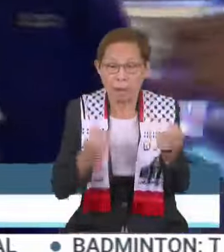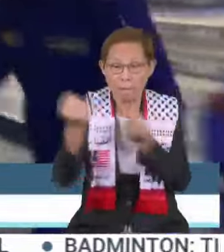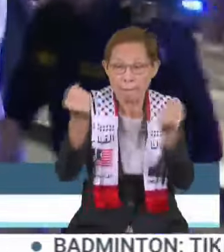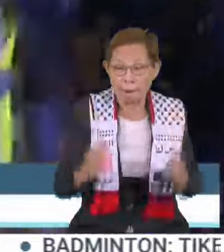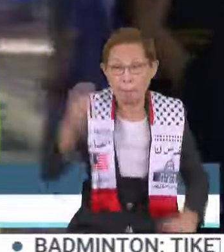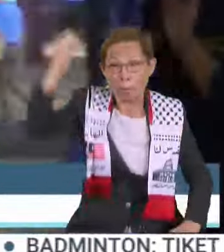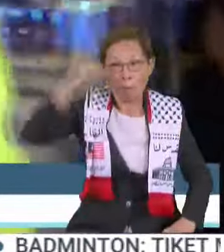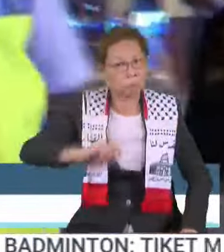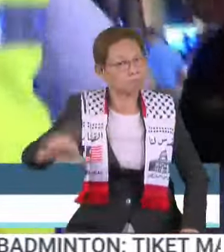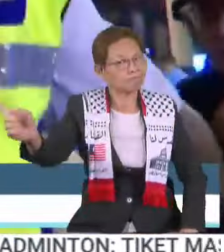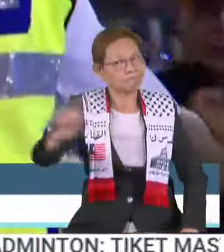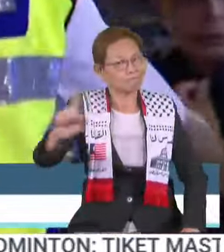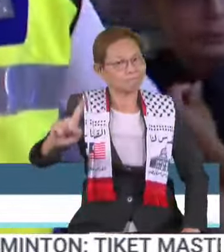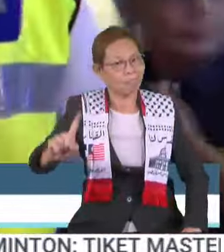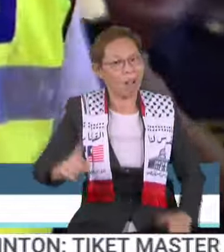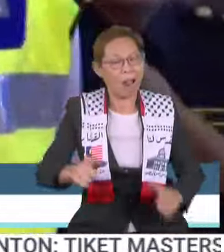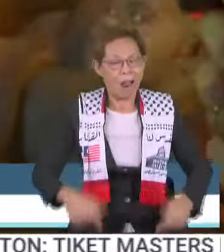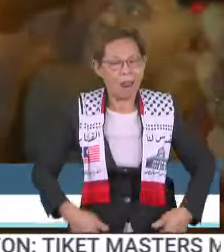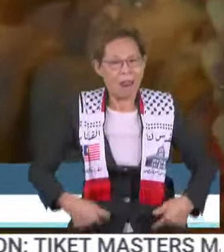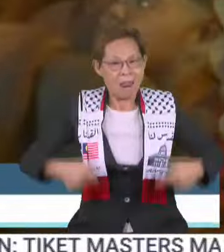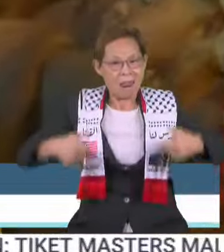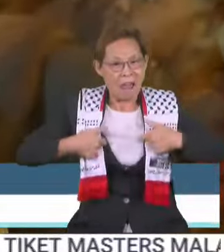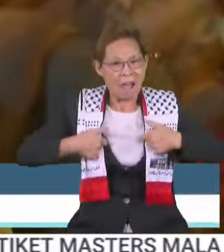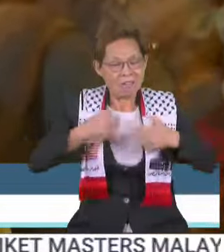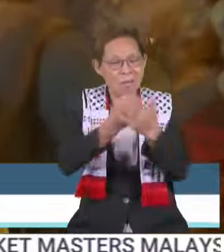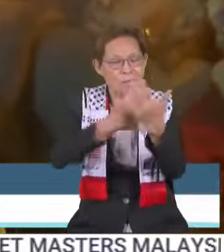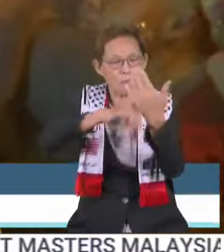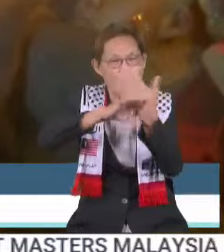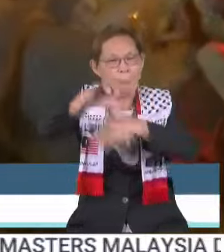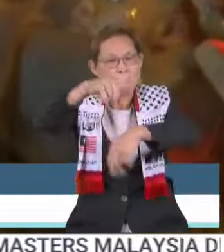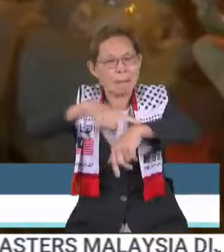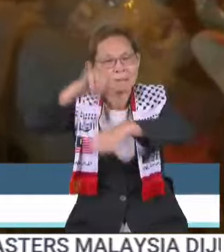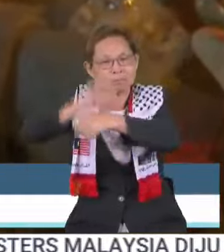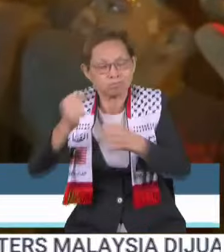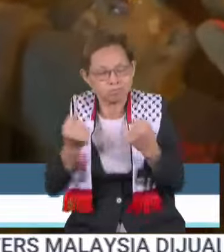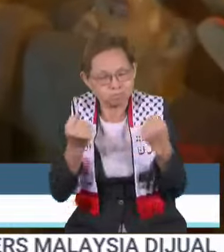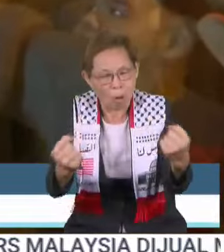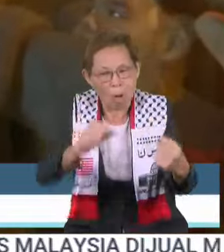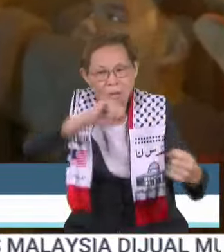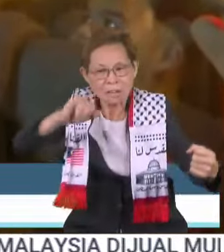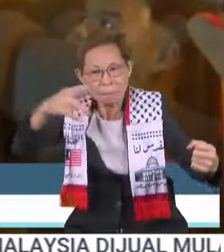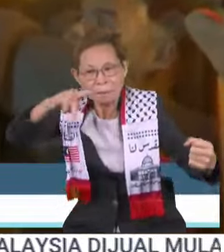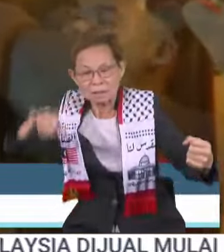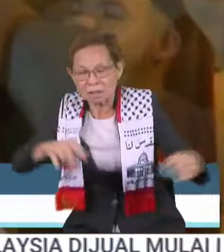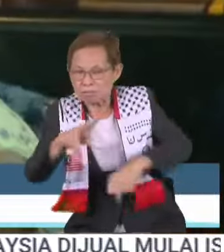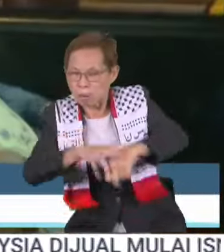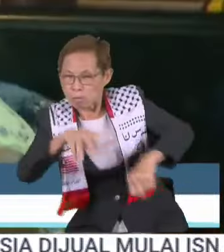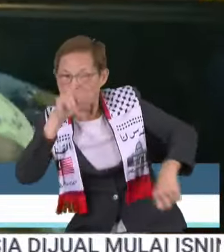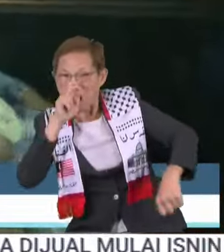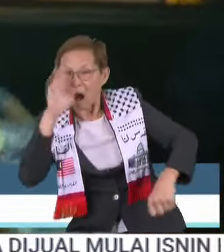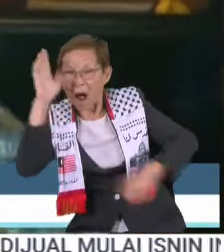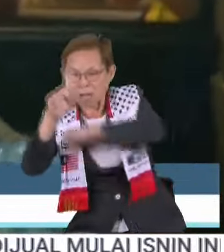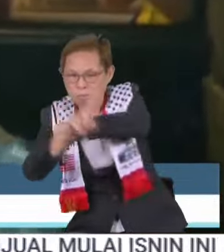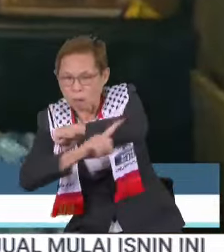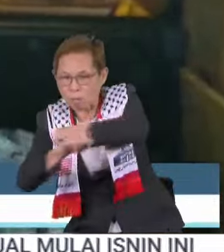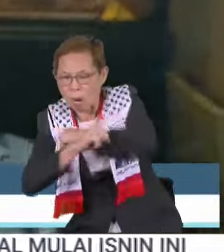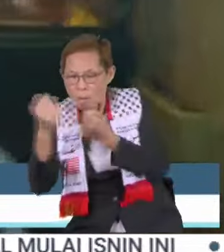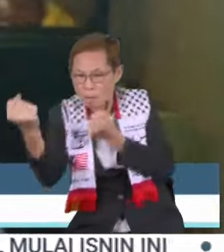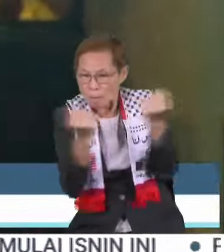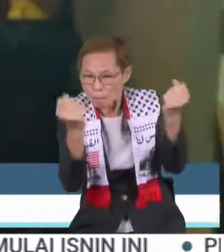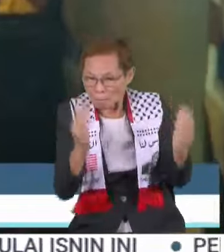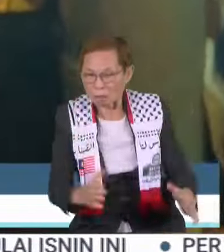Pemandu bas dilarang membuat siaran langsung di akaun media sosial ketika bertugas. JPJ memberi amaran tegas akan mengambil tindakan terhadap